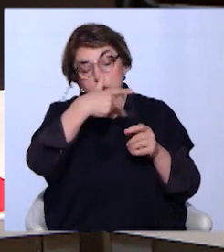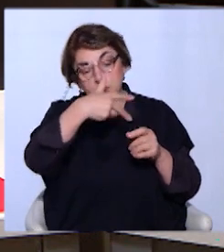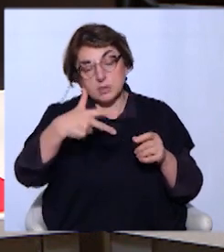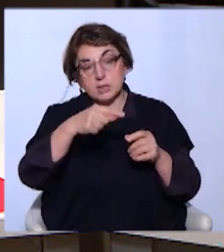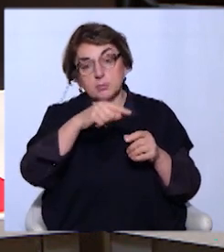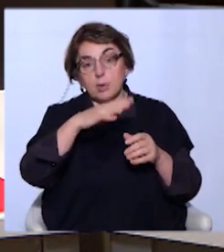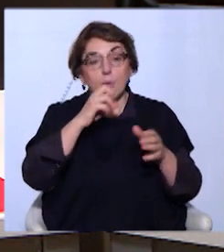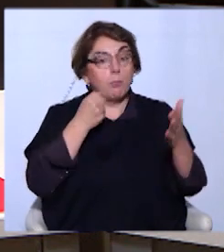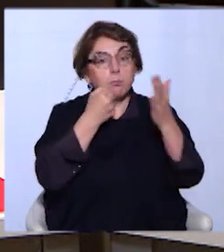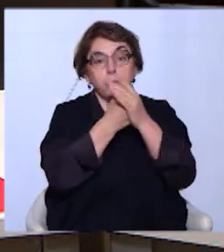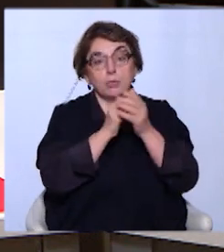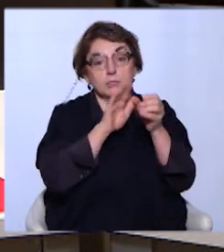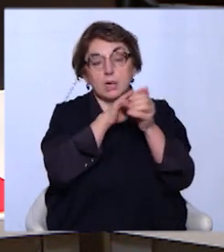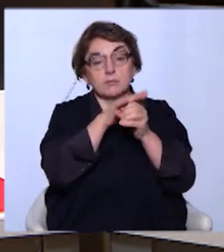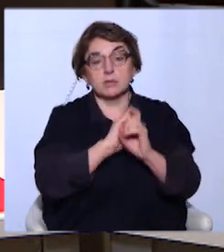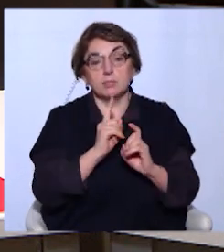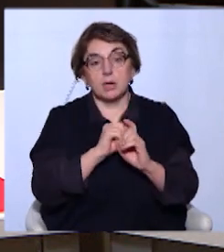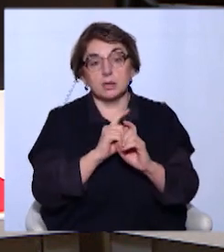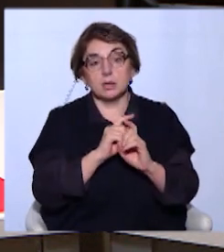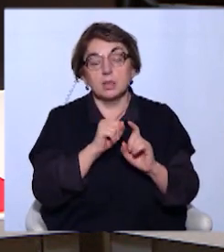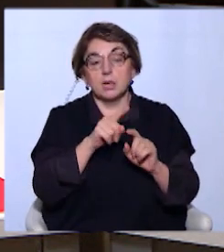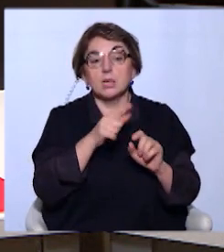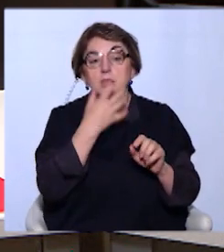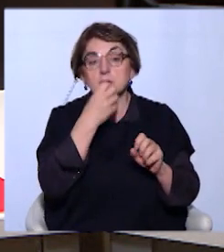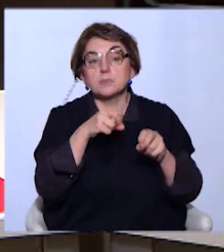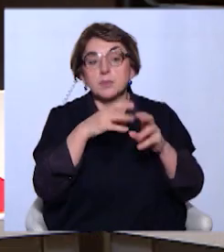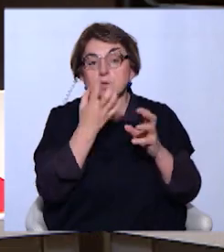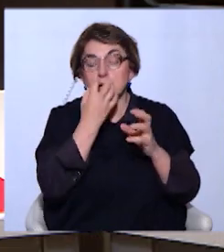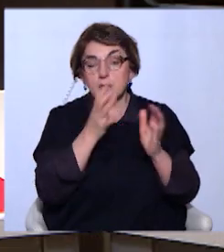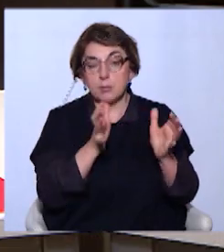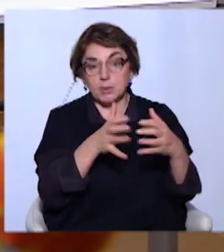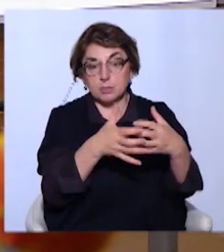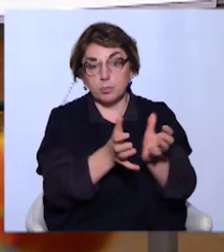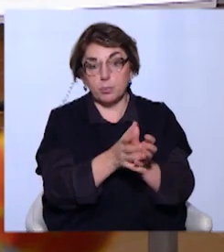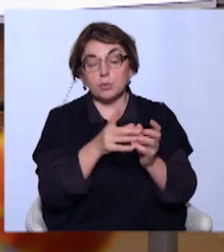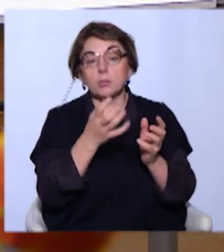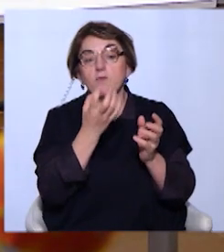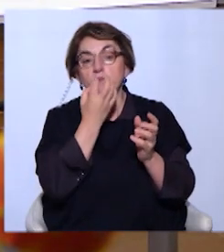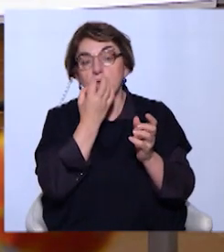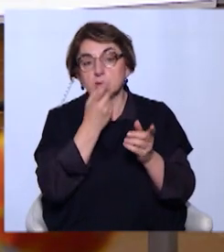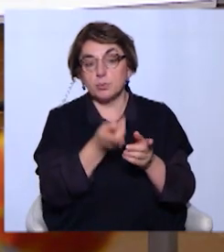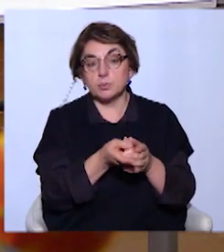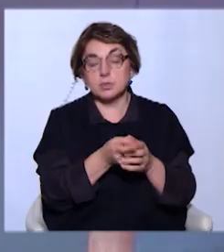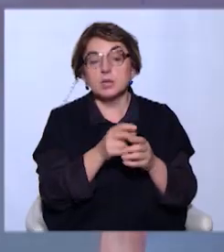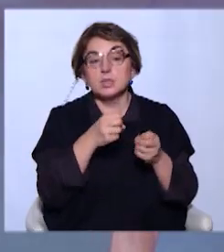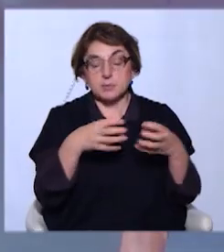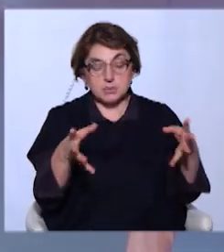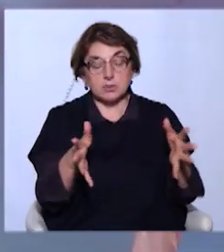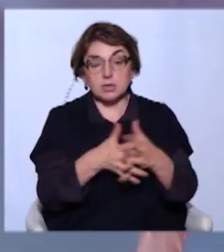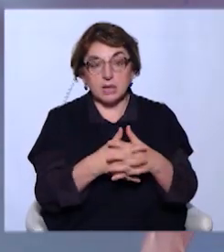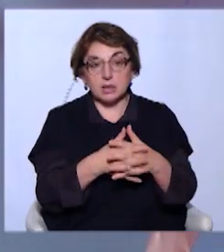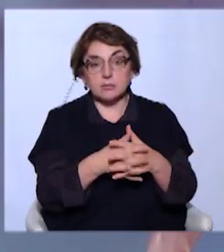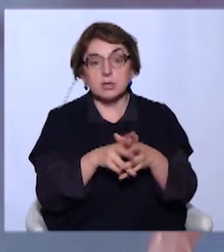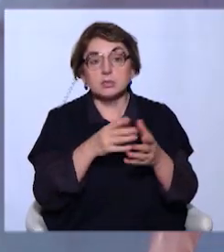უნდა ჩაისხას დაახლოებით 2/3, ანუ ბოლომდე ავსება ჭურჭლის არანაირად არ შეიძლება. ეს არის გამათბობელი, რომლის საშუალებითაც